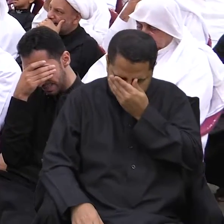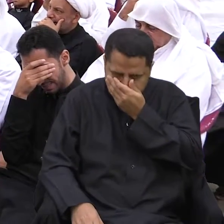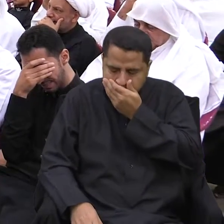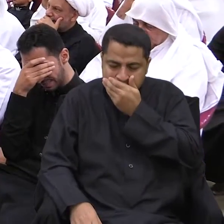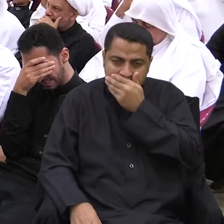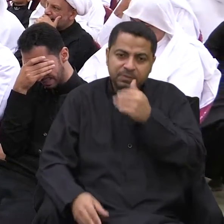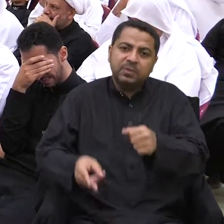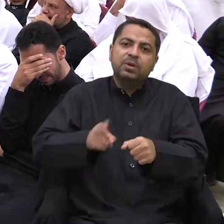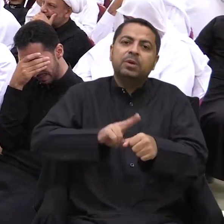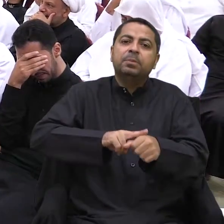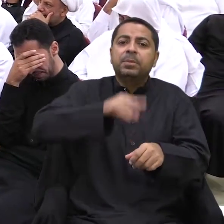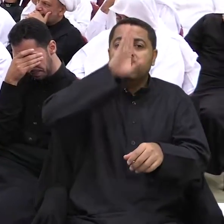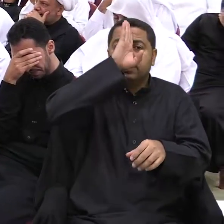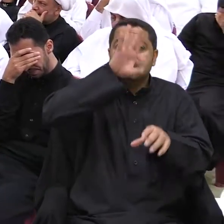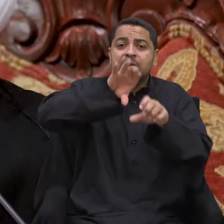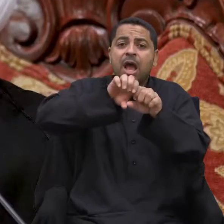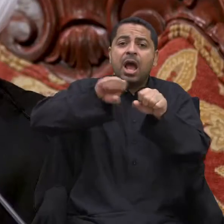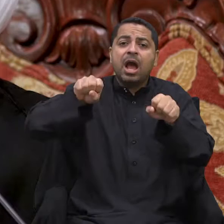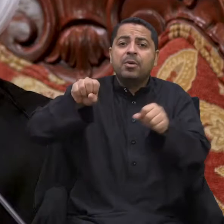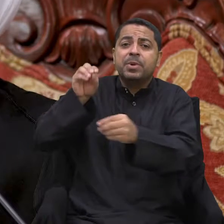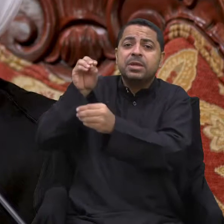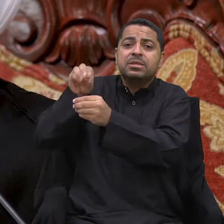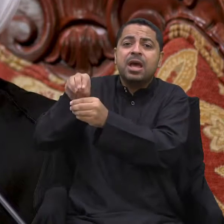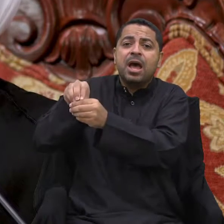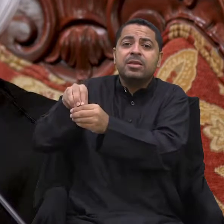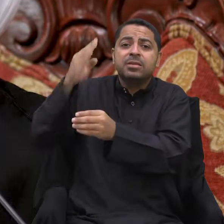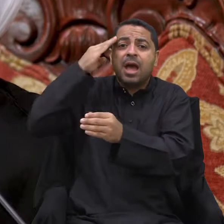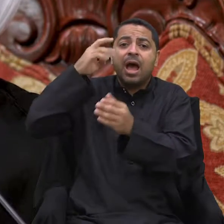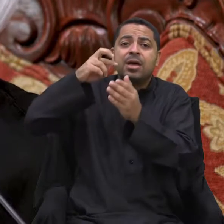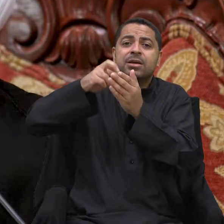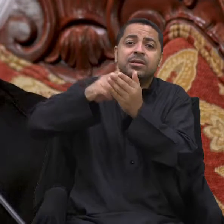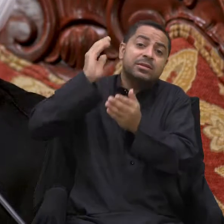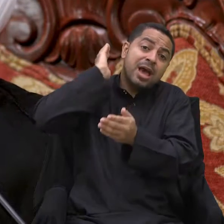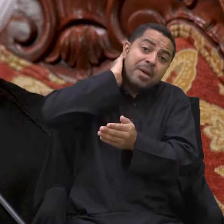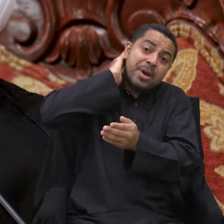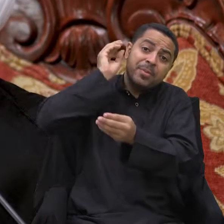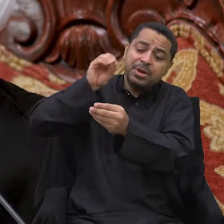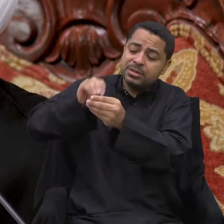في جليل الخطب يا أخت اصبر الصبر